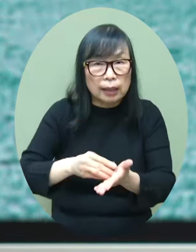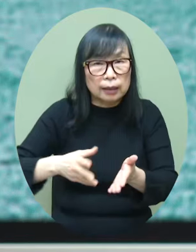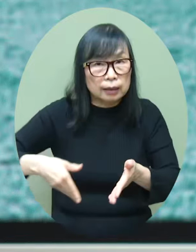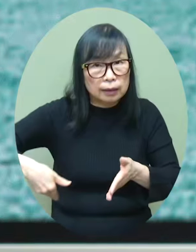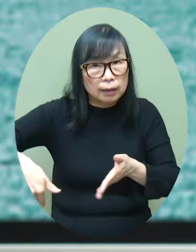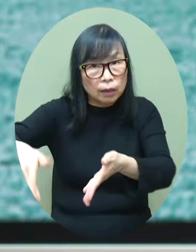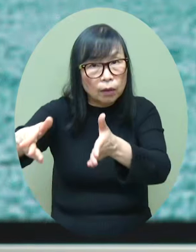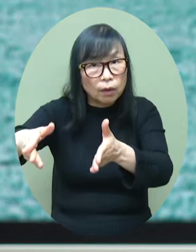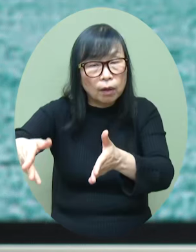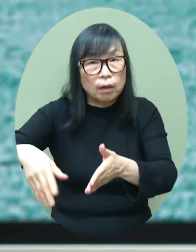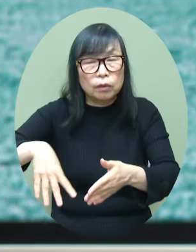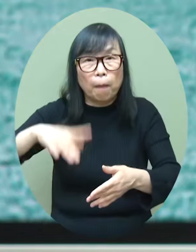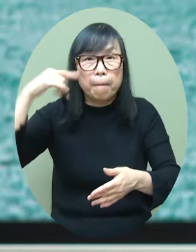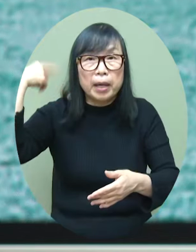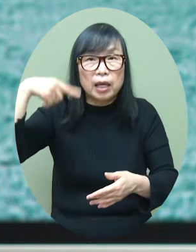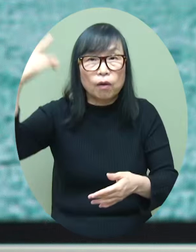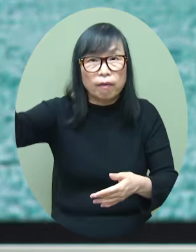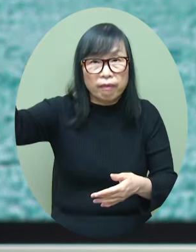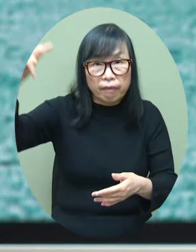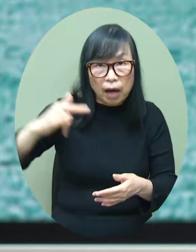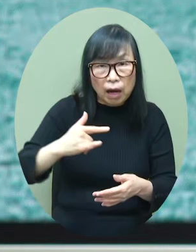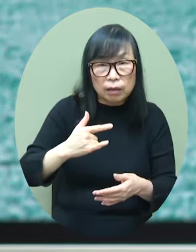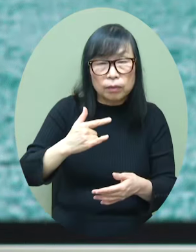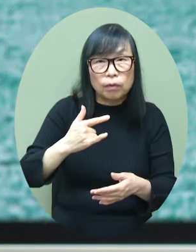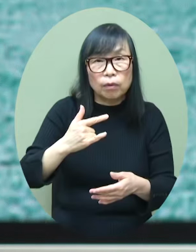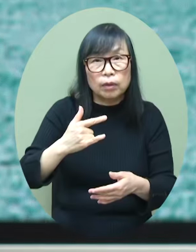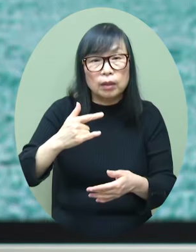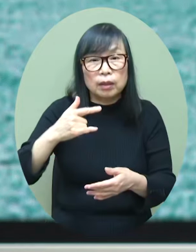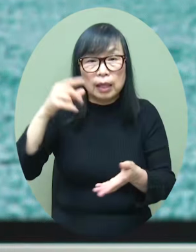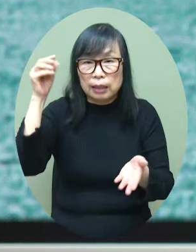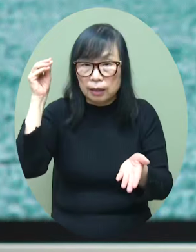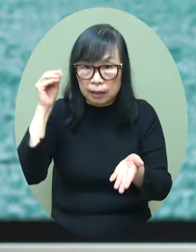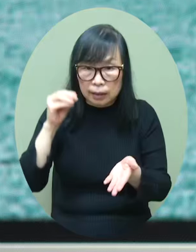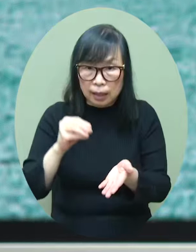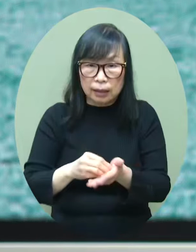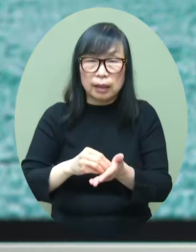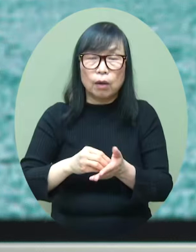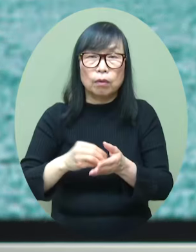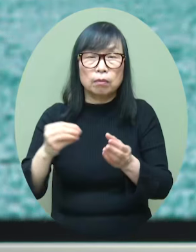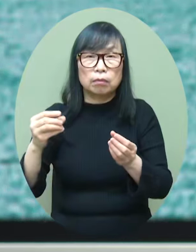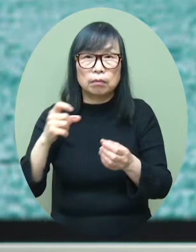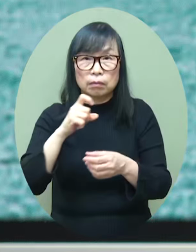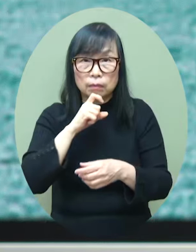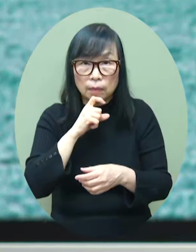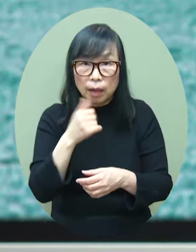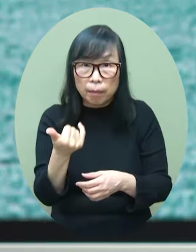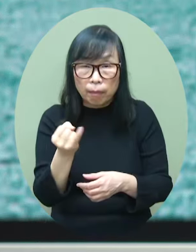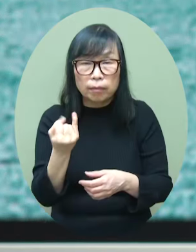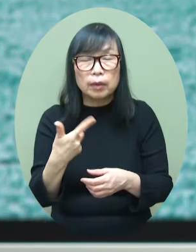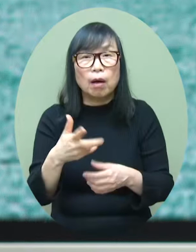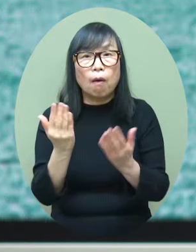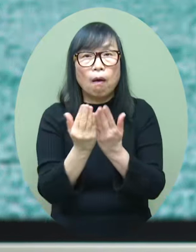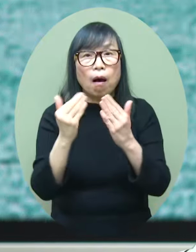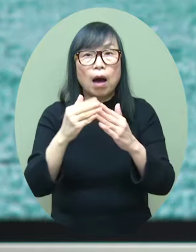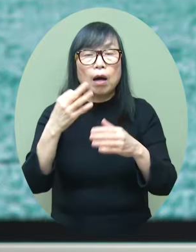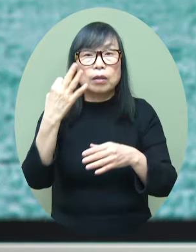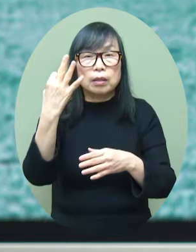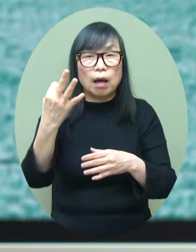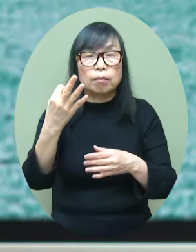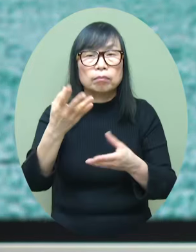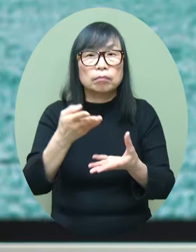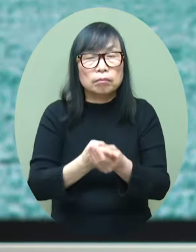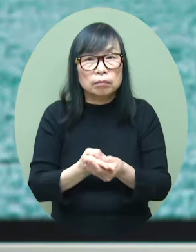個美國反港嗰其實係咪即係有個必然一定會有個交集喺度咧？另外學校有三宗個案嗰間方面咧，